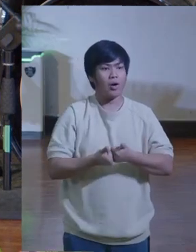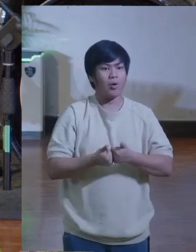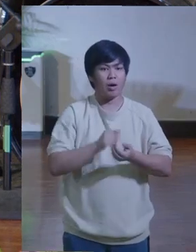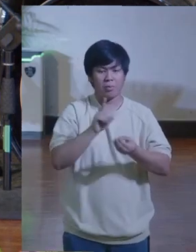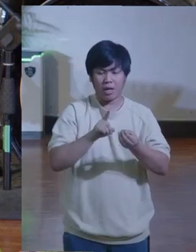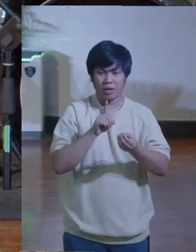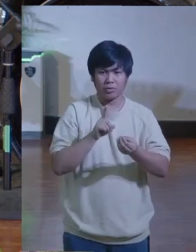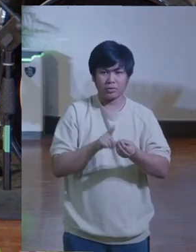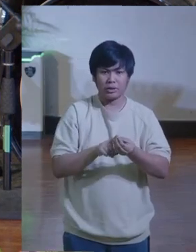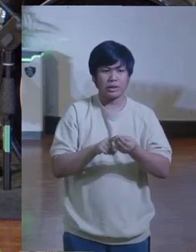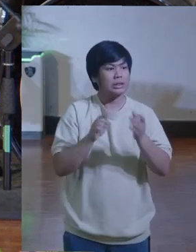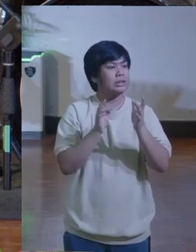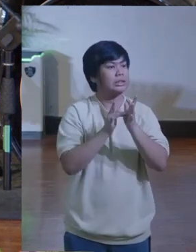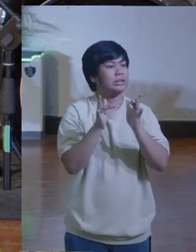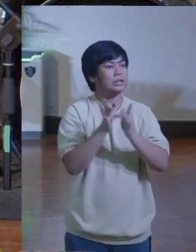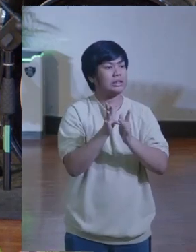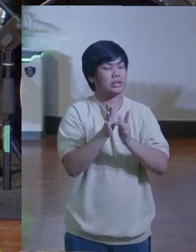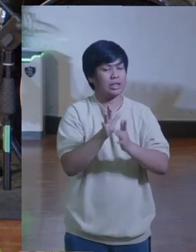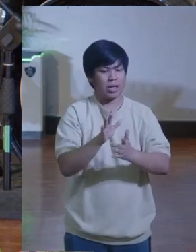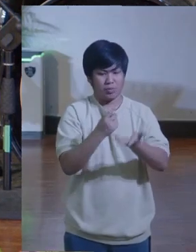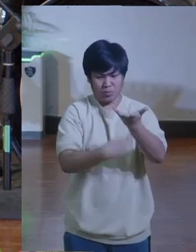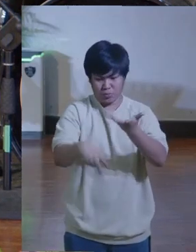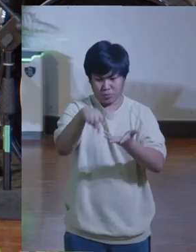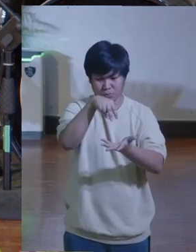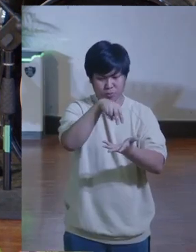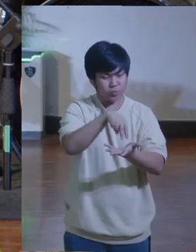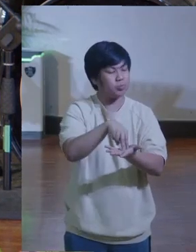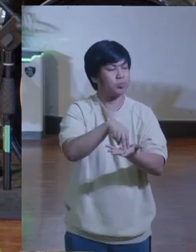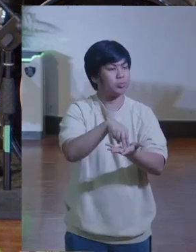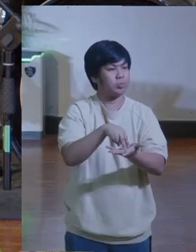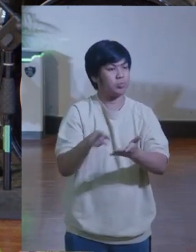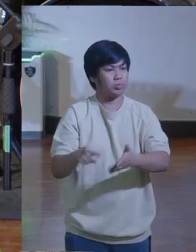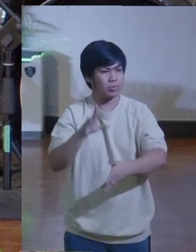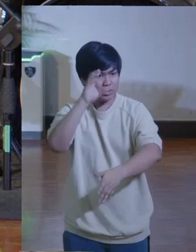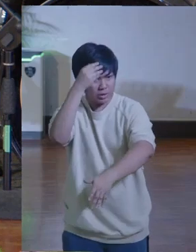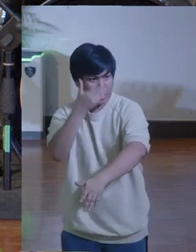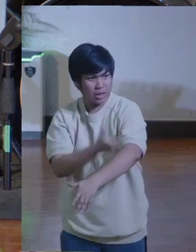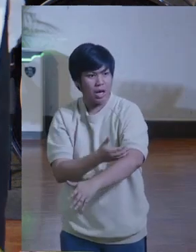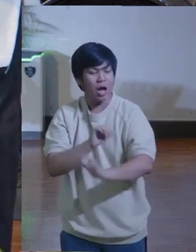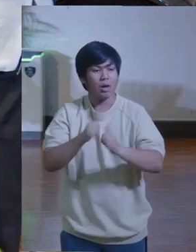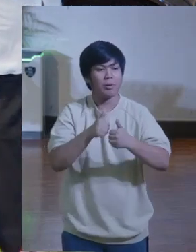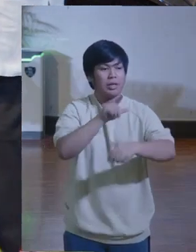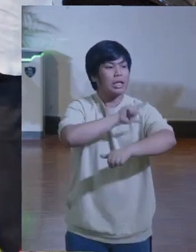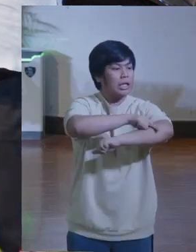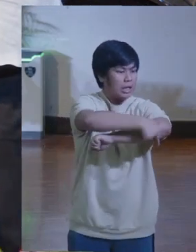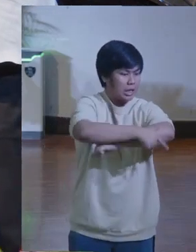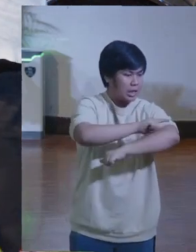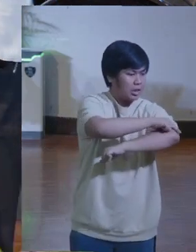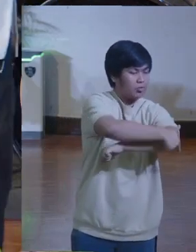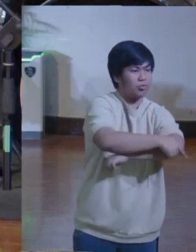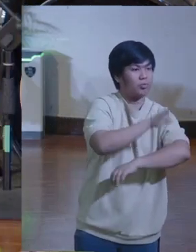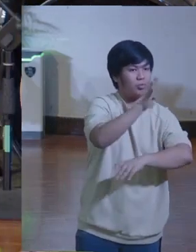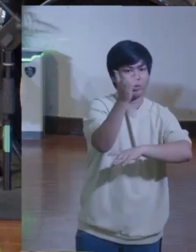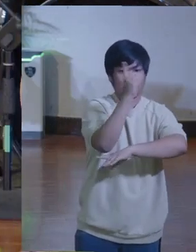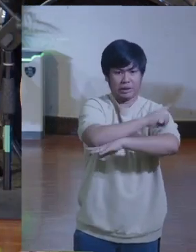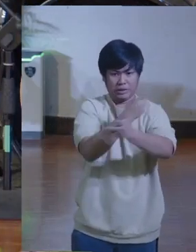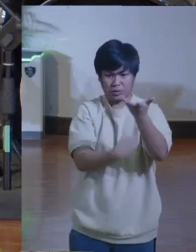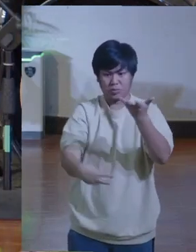binuhay ni Kristo? Paano si Lazarus na kanyang binuhay after 4 days in the